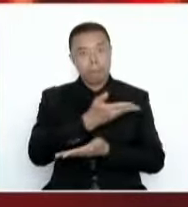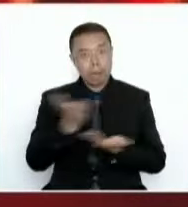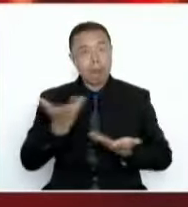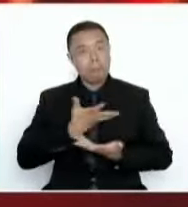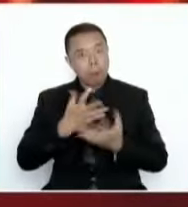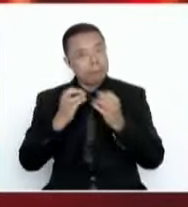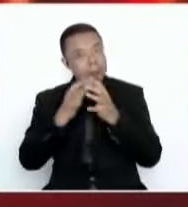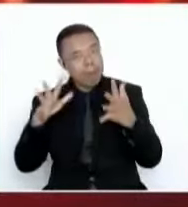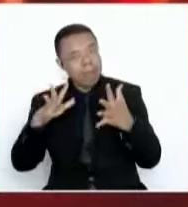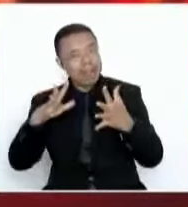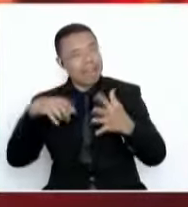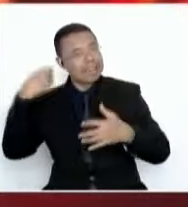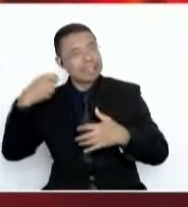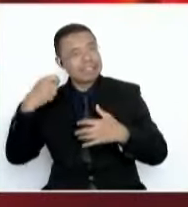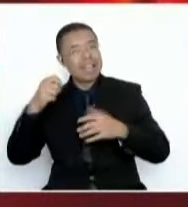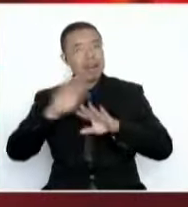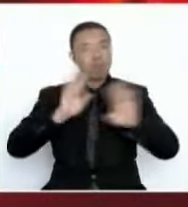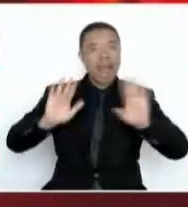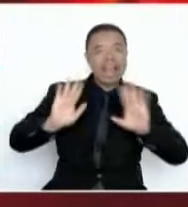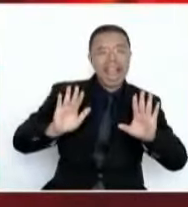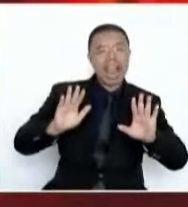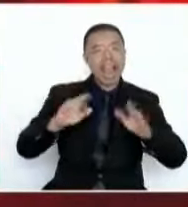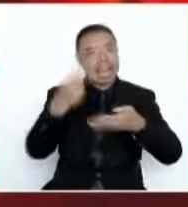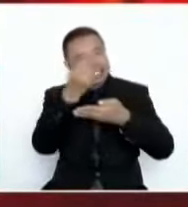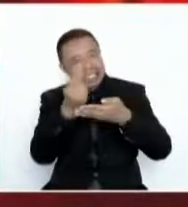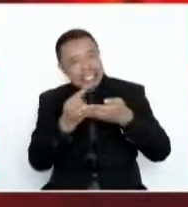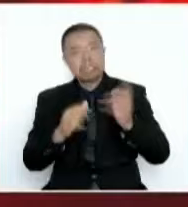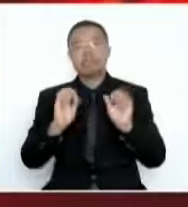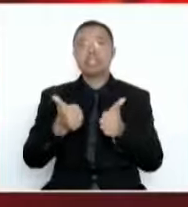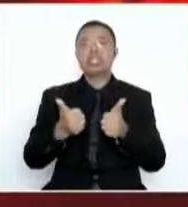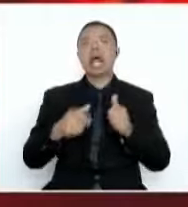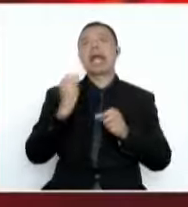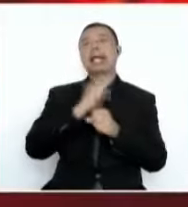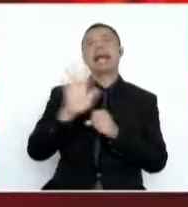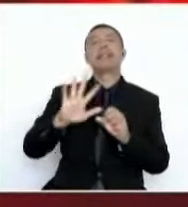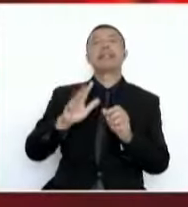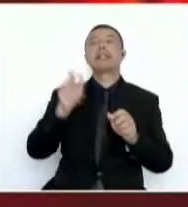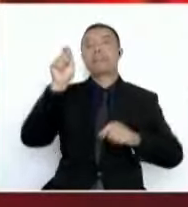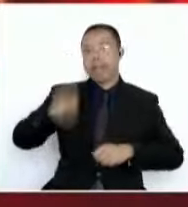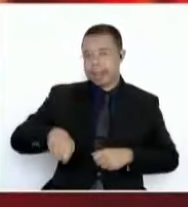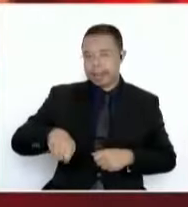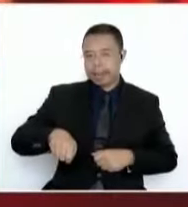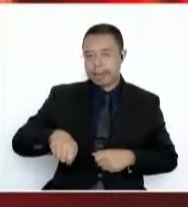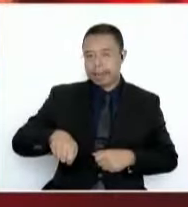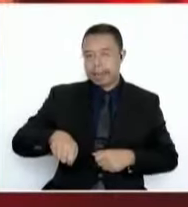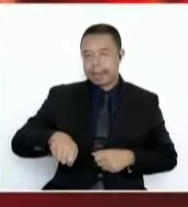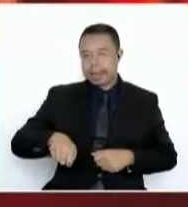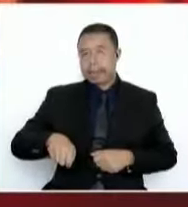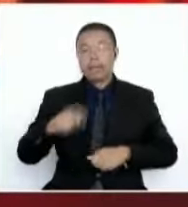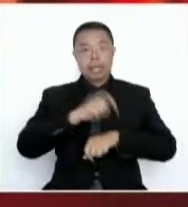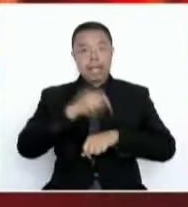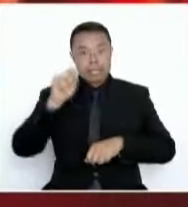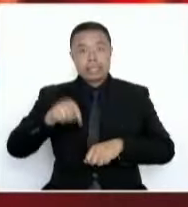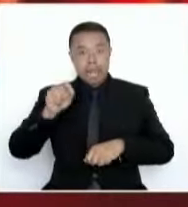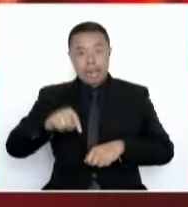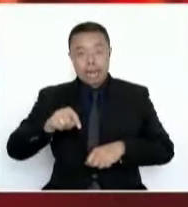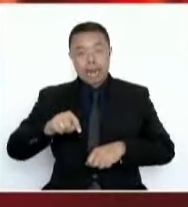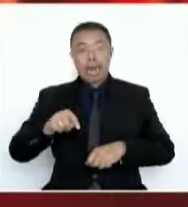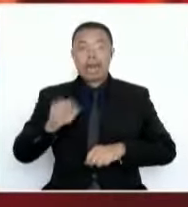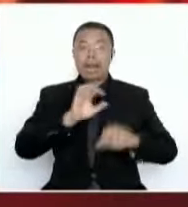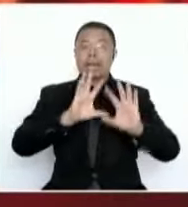ingin mengembangkan seni dan budaya bisa menggunakan fasilitas itu dengan gratis Jadi apa yang saat ini e